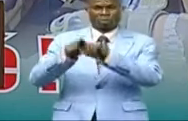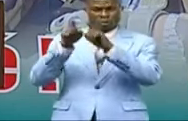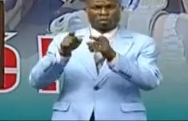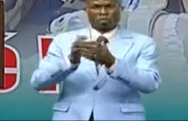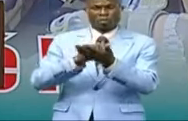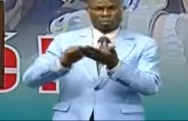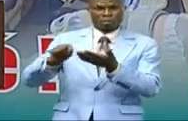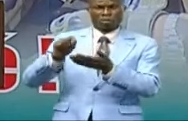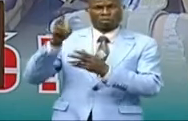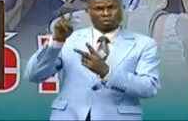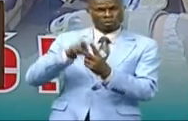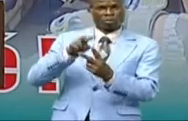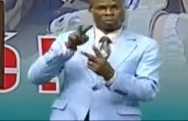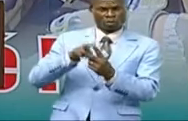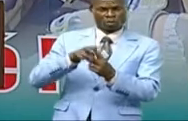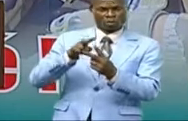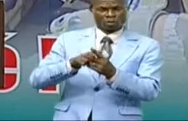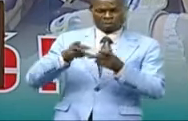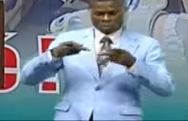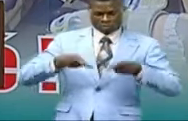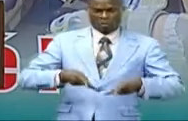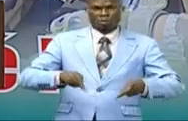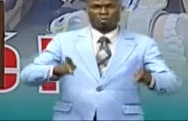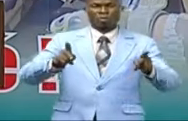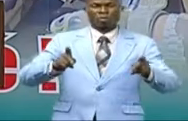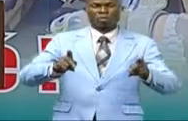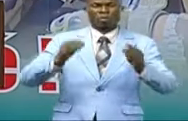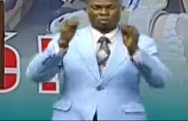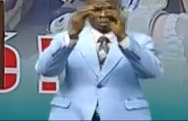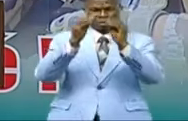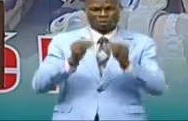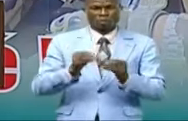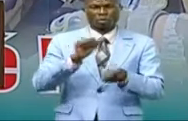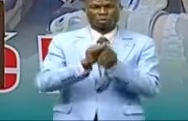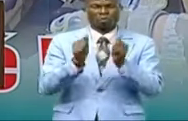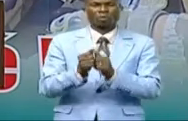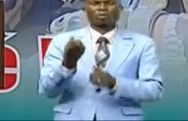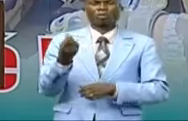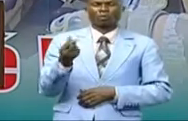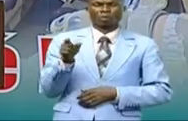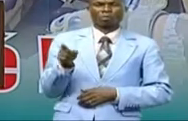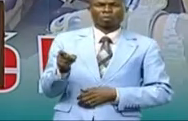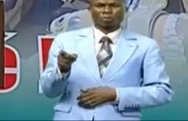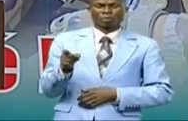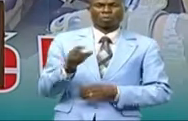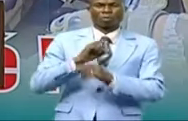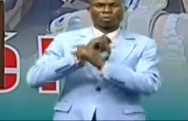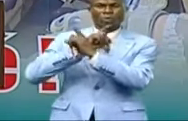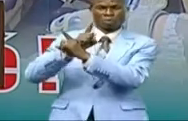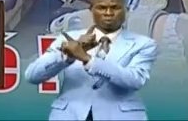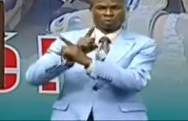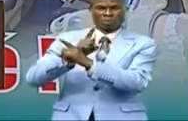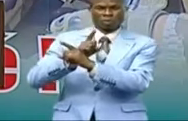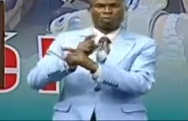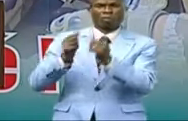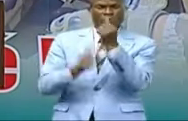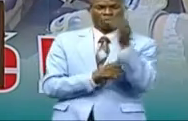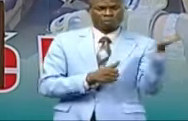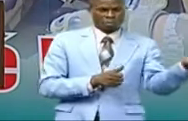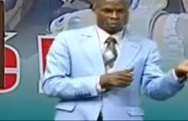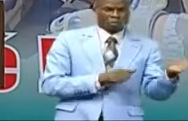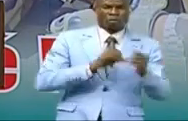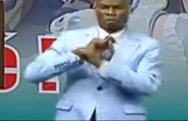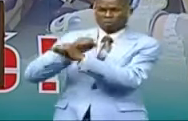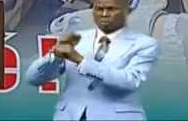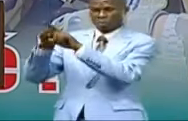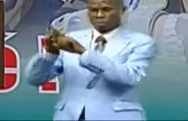administration provisoire a permis de stabiliser sa situation financière, de protéger les épargnants et de